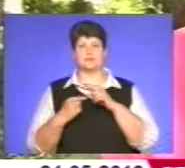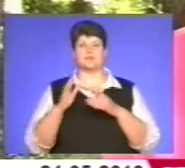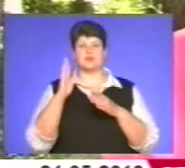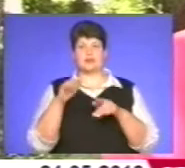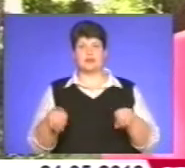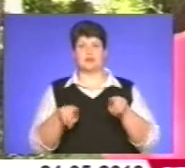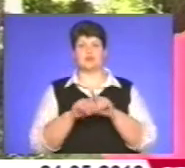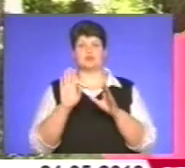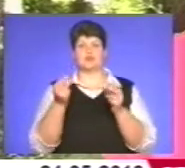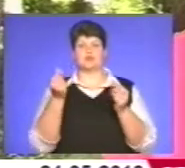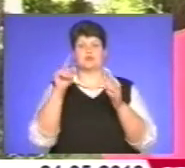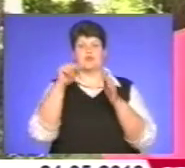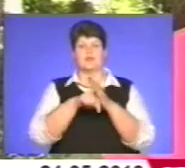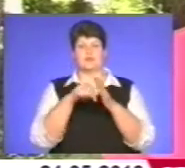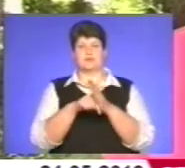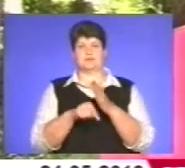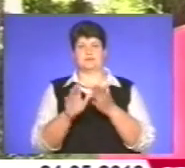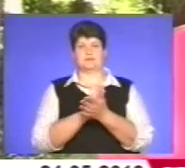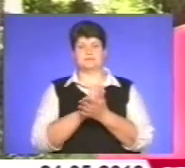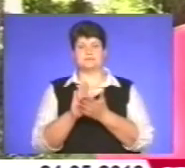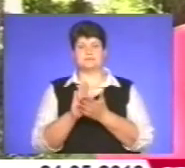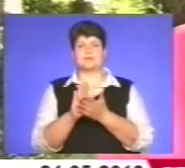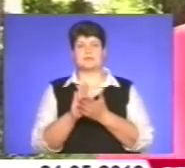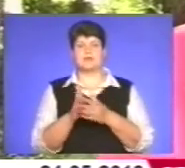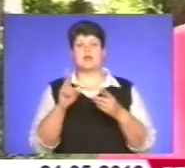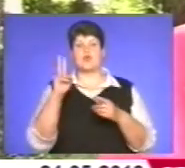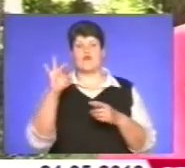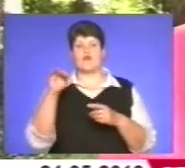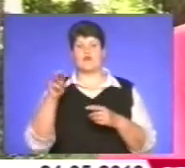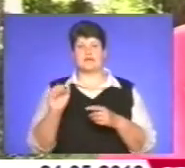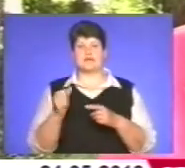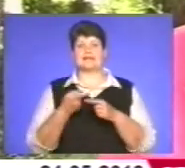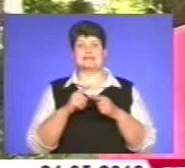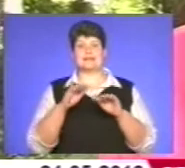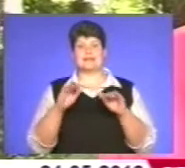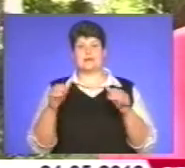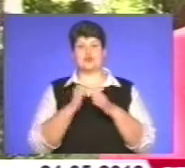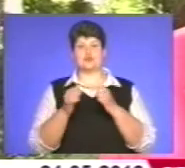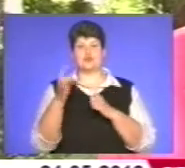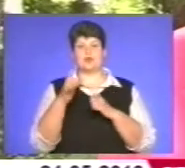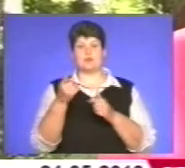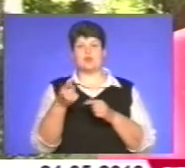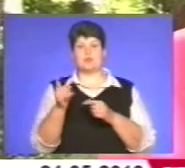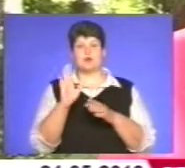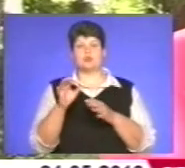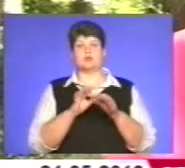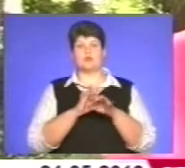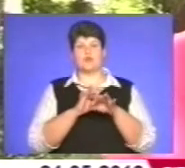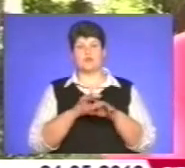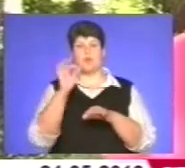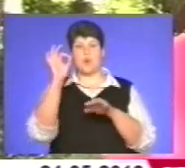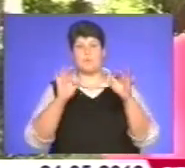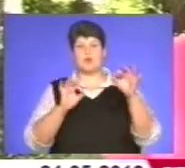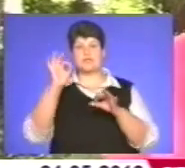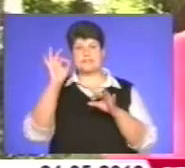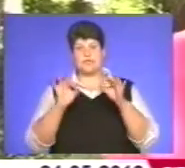також буде ходити в вартість путівки. Квота цих дітей по кожному району і по місту Тернополю буде здійснюватися пропорційно